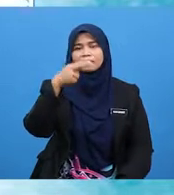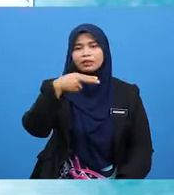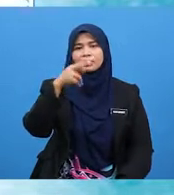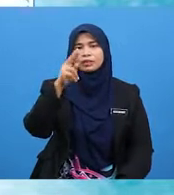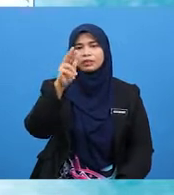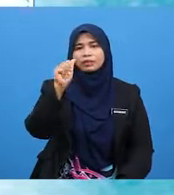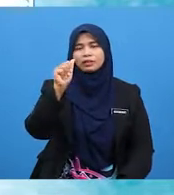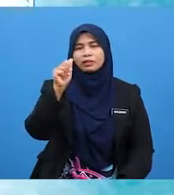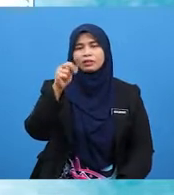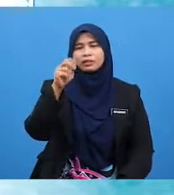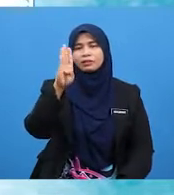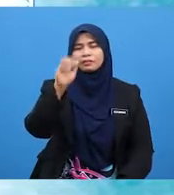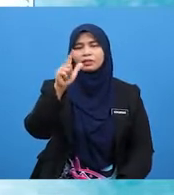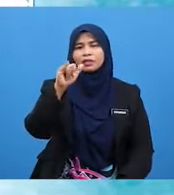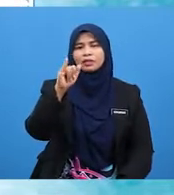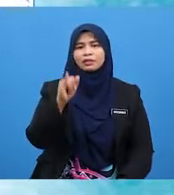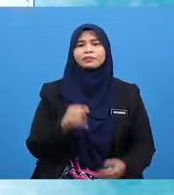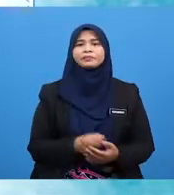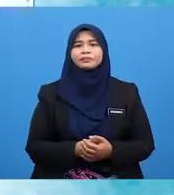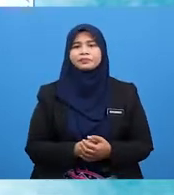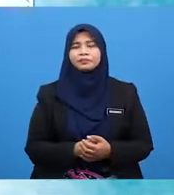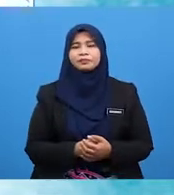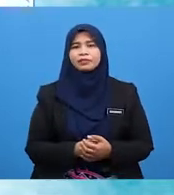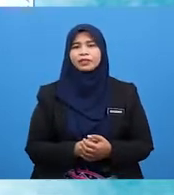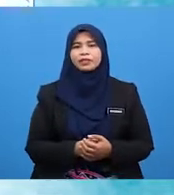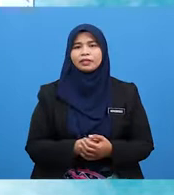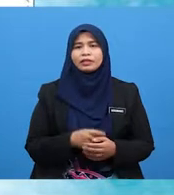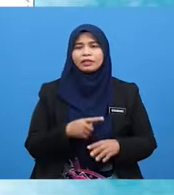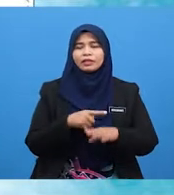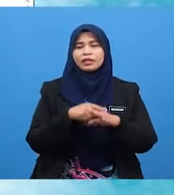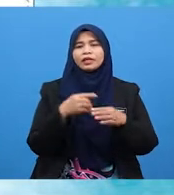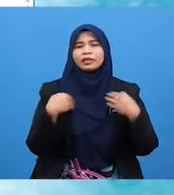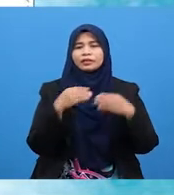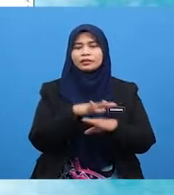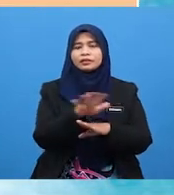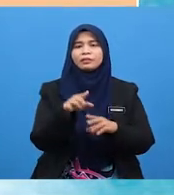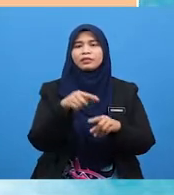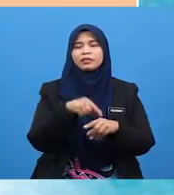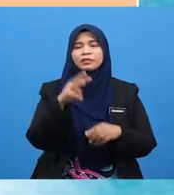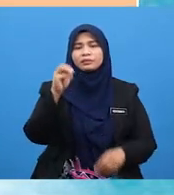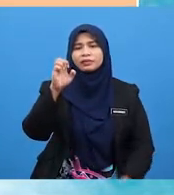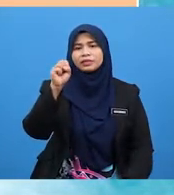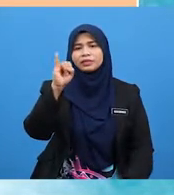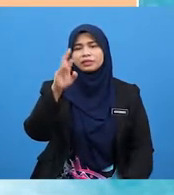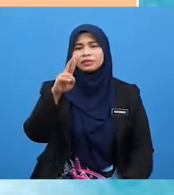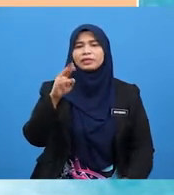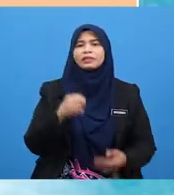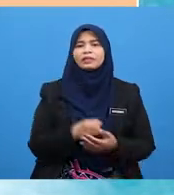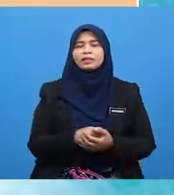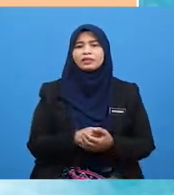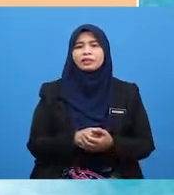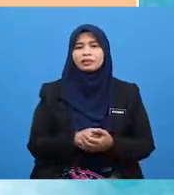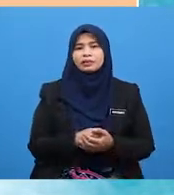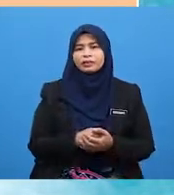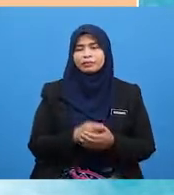ini tersebar luas di Baghdad, Mesir dan Najd. Imam Ahmad mengasaskan mazhabnya